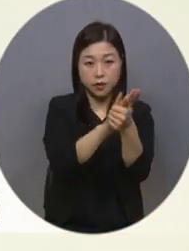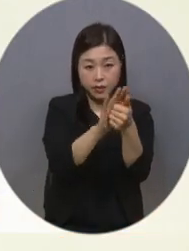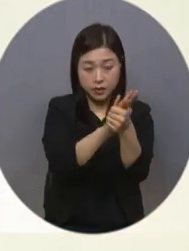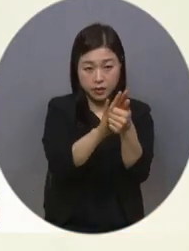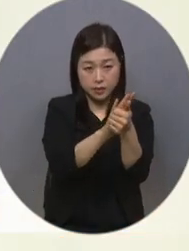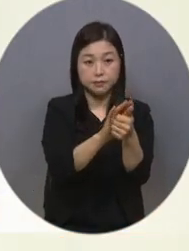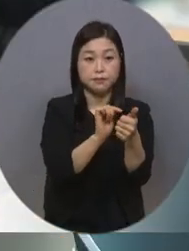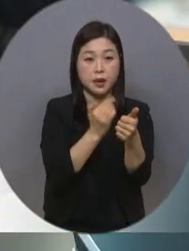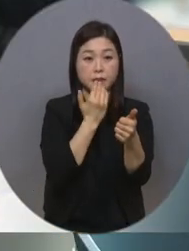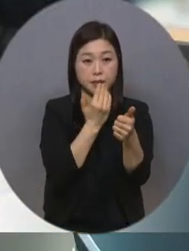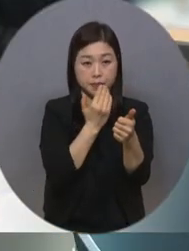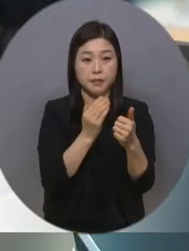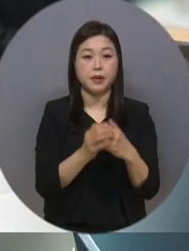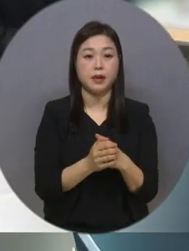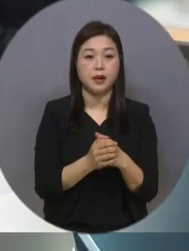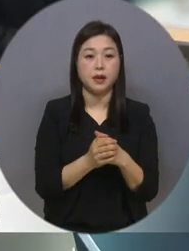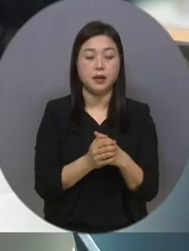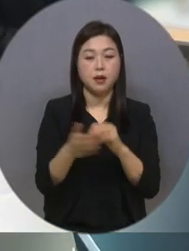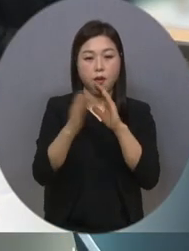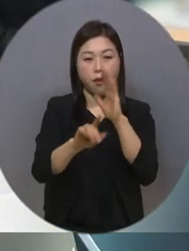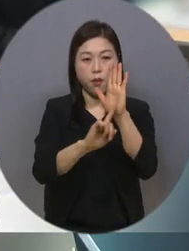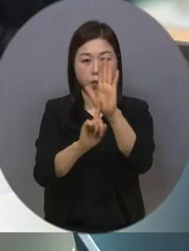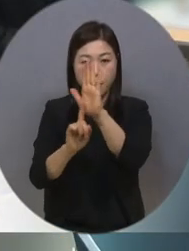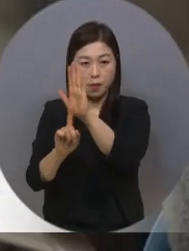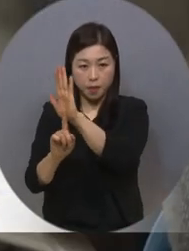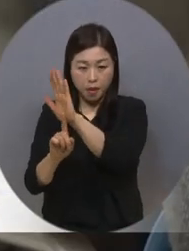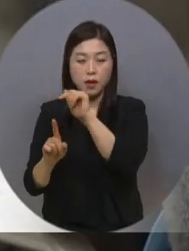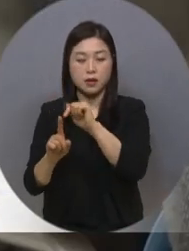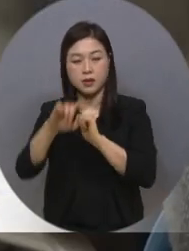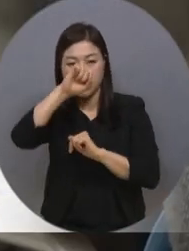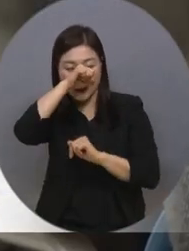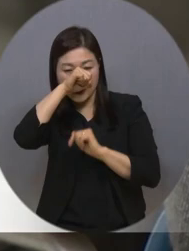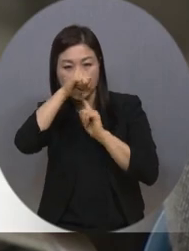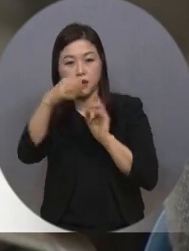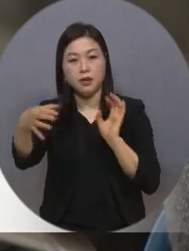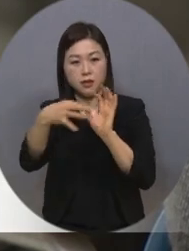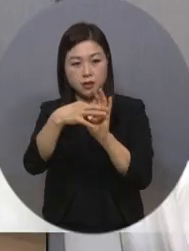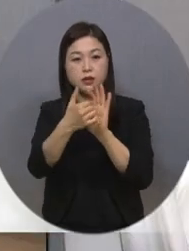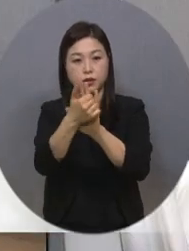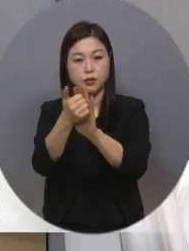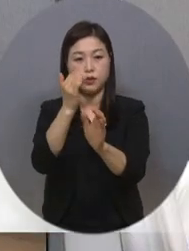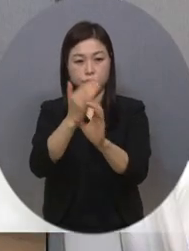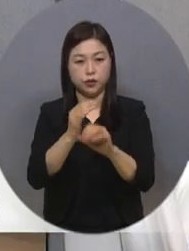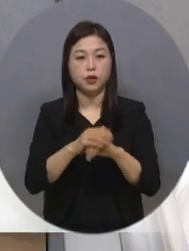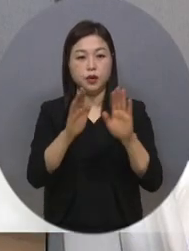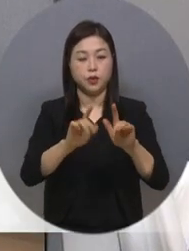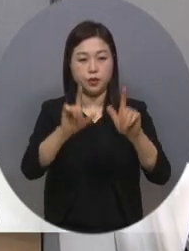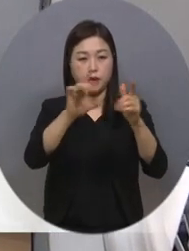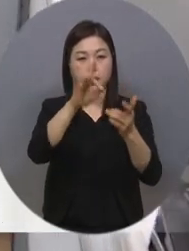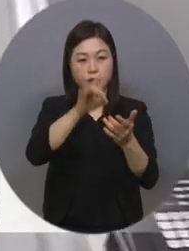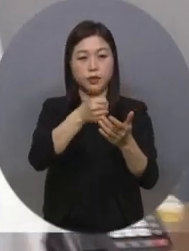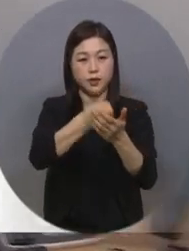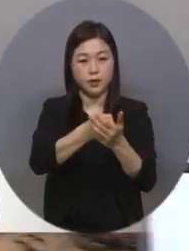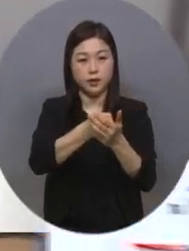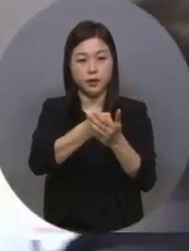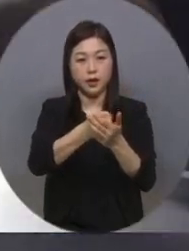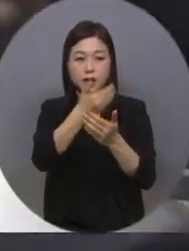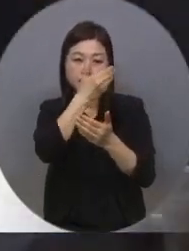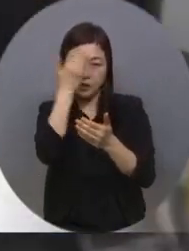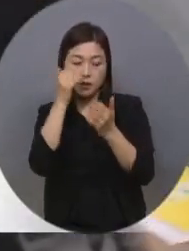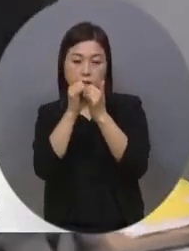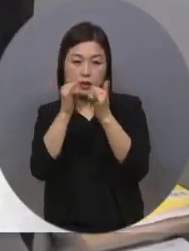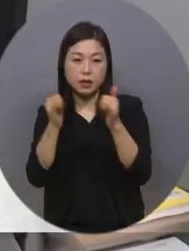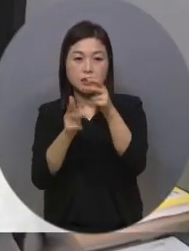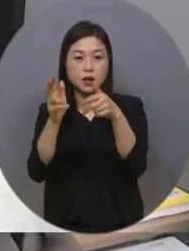위해 공모를 통한 청년사업단을 선정해 예산 등을 지원하고 있습니다. 올해 선정된 청년사업단이 제공하는